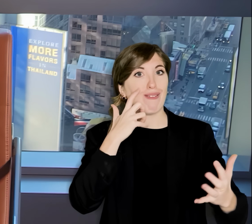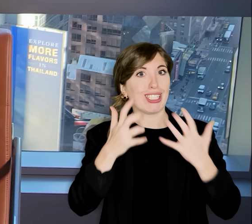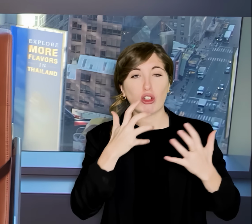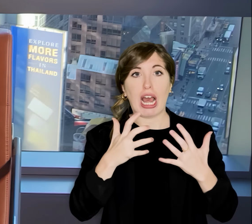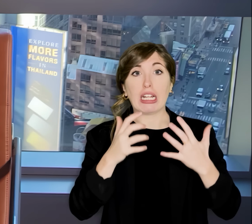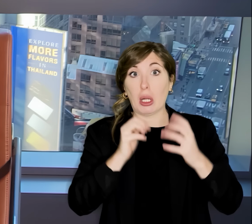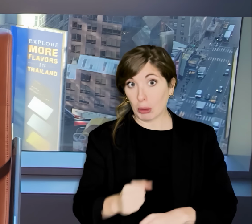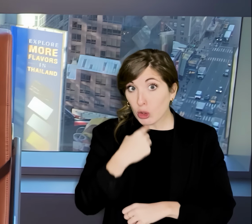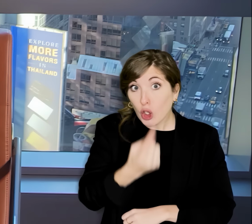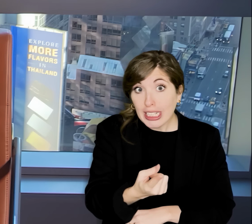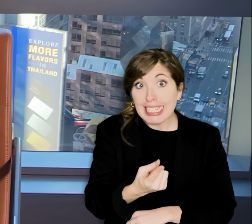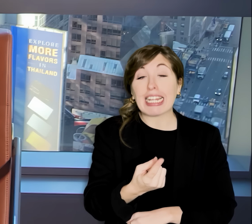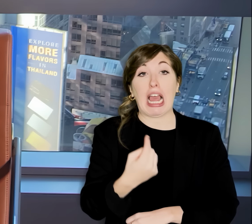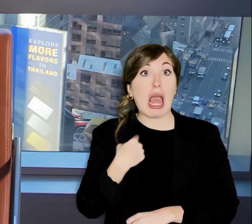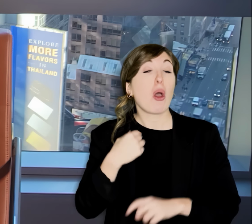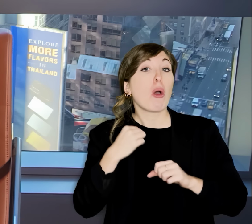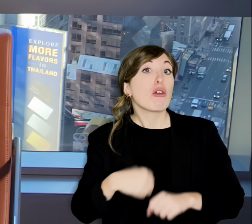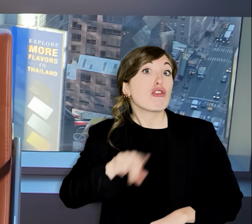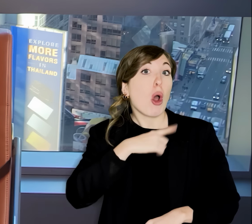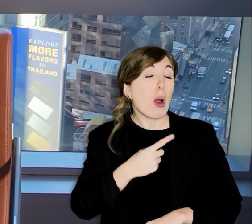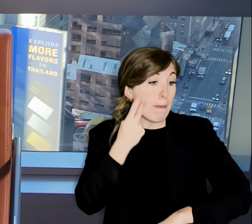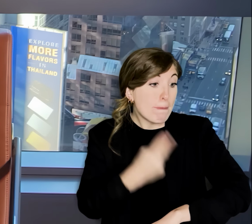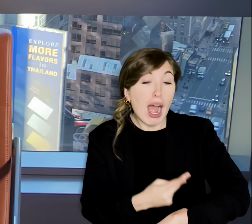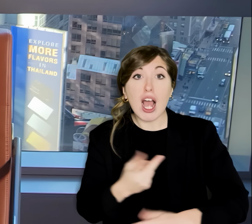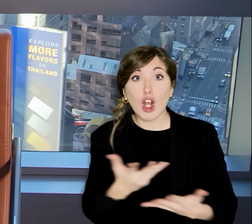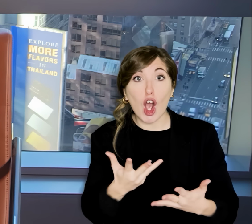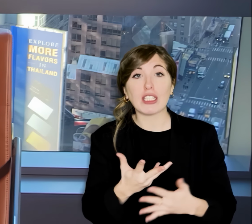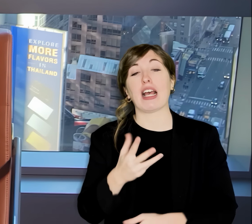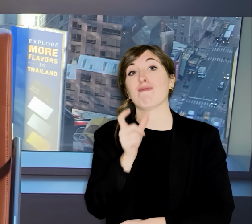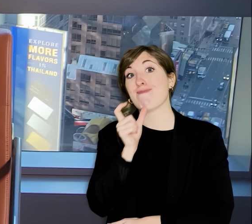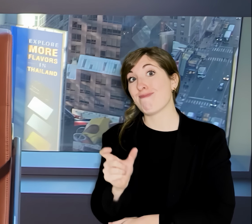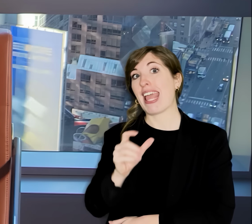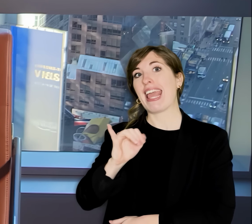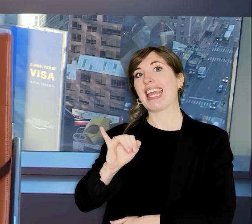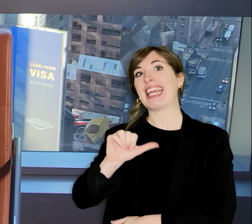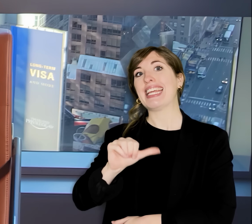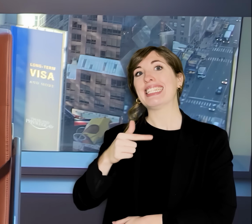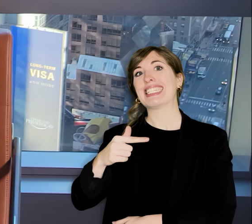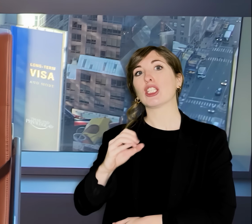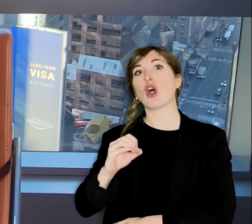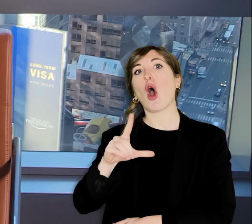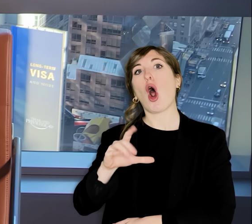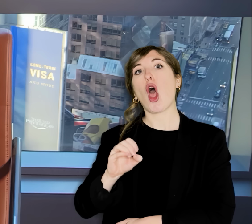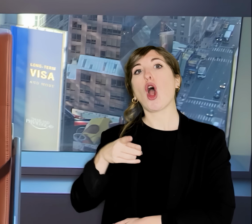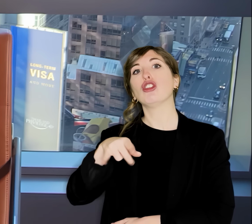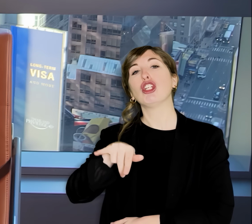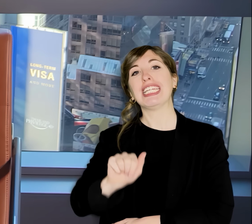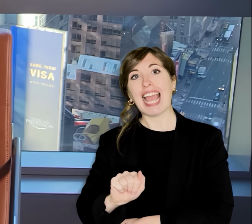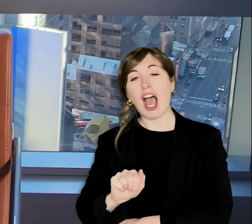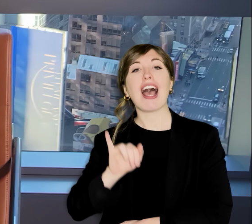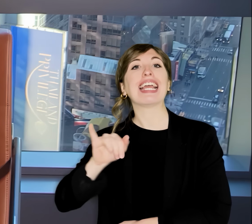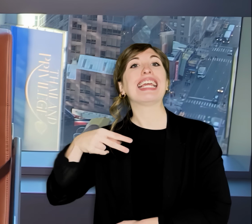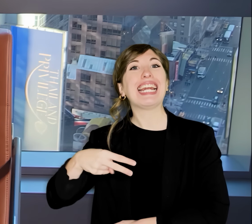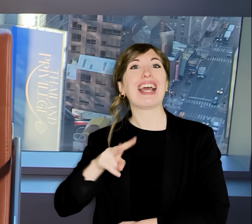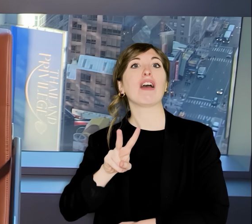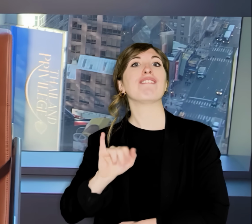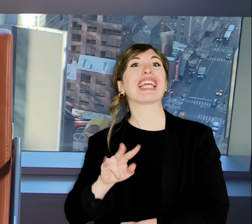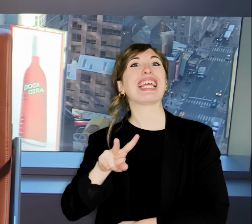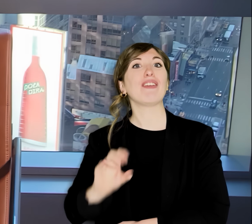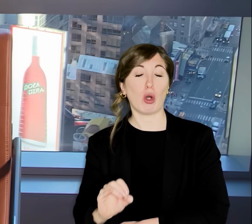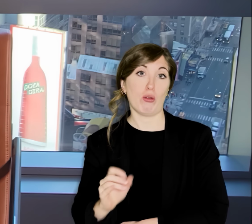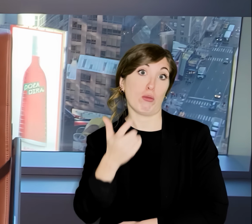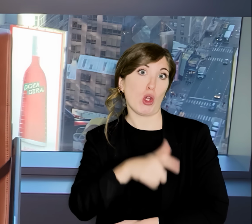termine dist istologia in vivo Cioè ci sono molti termini in dermatoscopia che un linguaggio codificato che